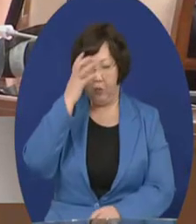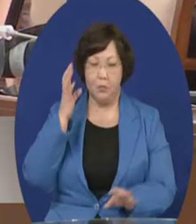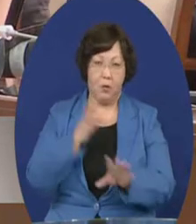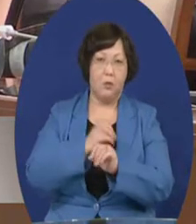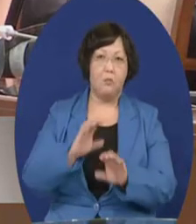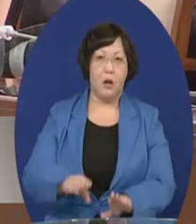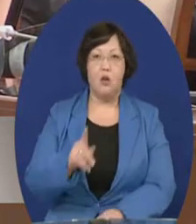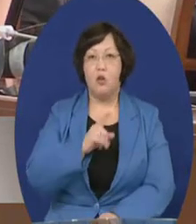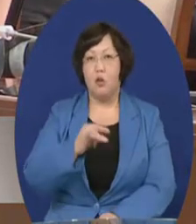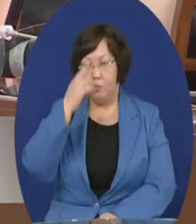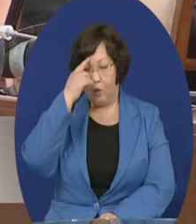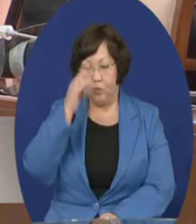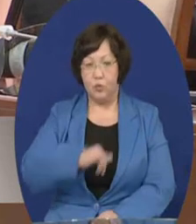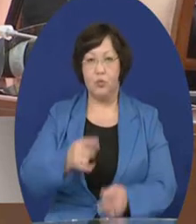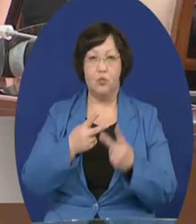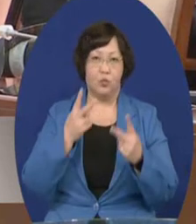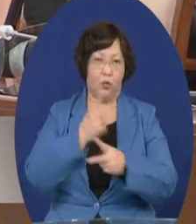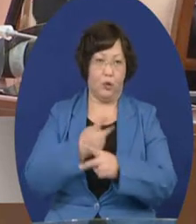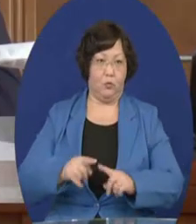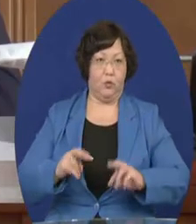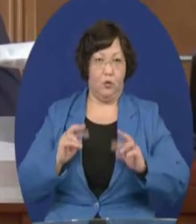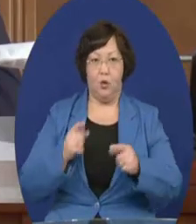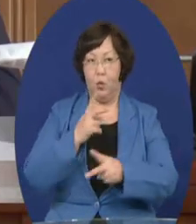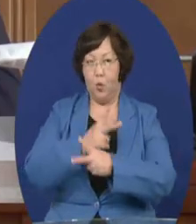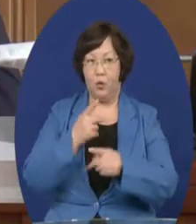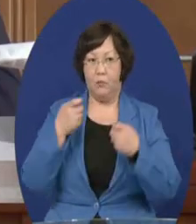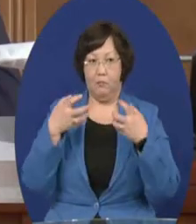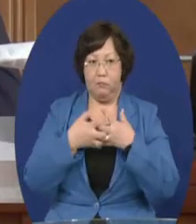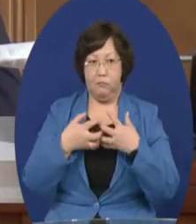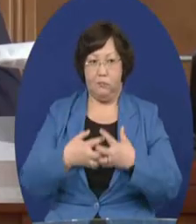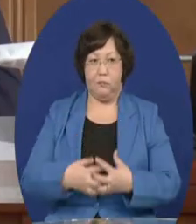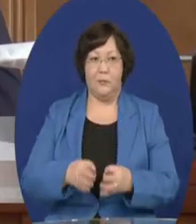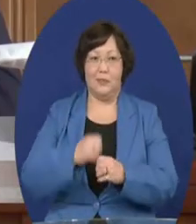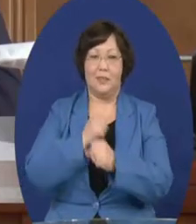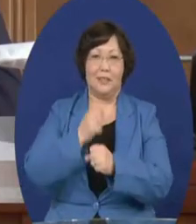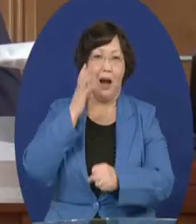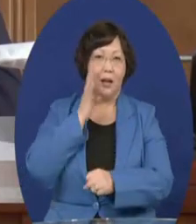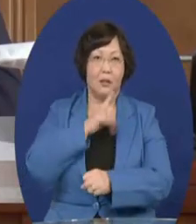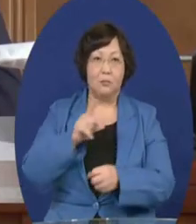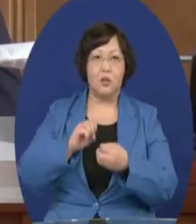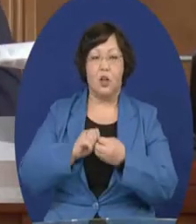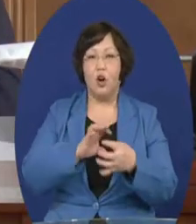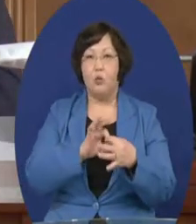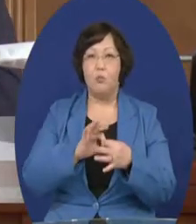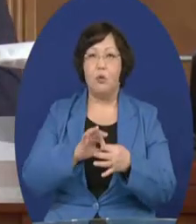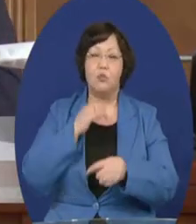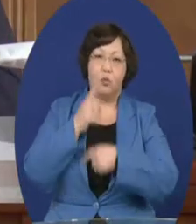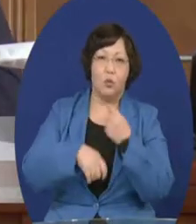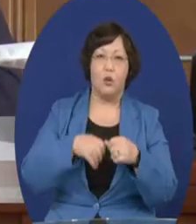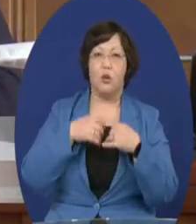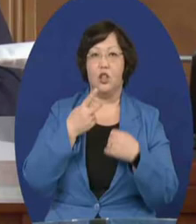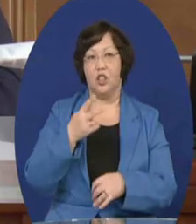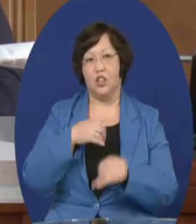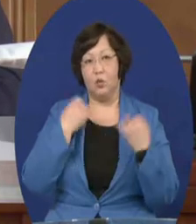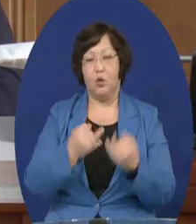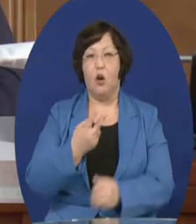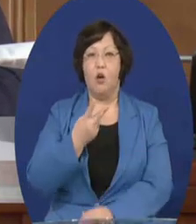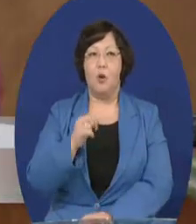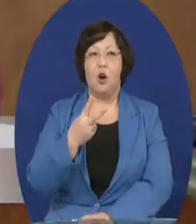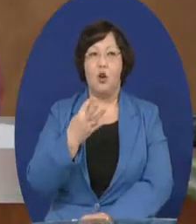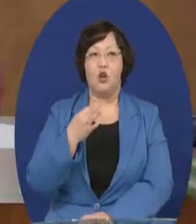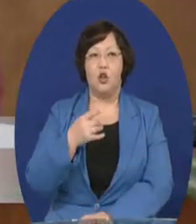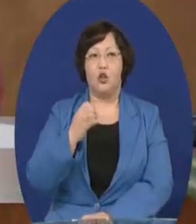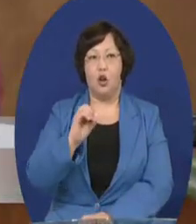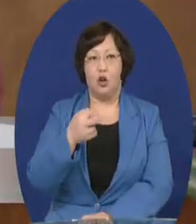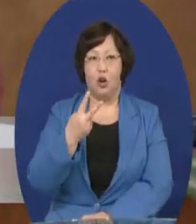Монгол улсын үндсэн хуулинд нэмэлт өөрчлөлтөнд хууль тогтоомжийг нийцүүлэх, түүнтэй холбогдуулан авах арга хэмжээний тухай улсын хурлын 2020 оны 02